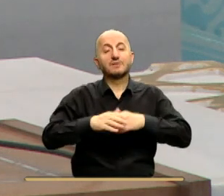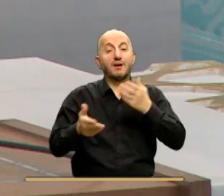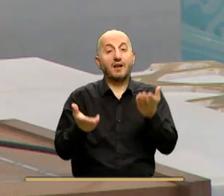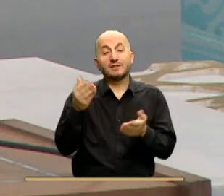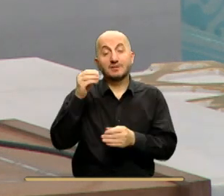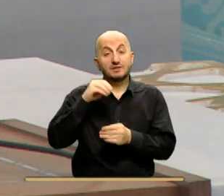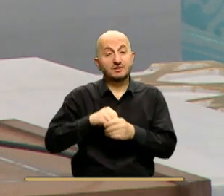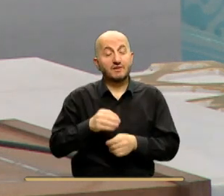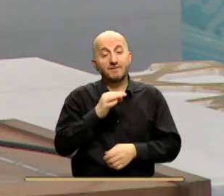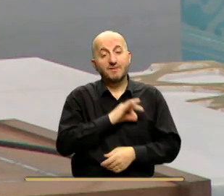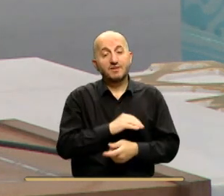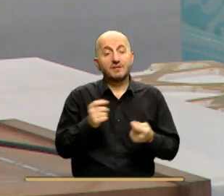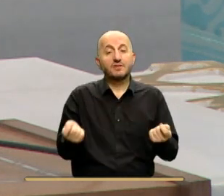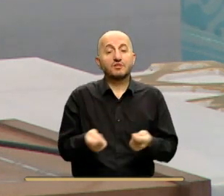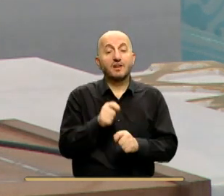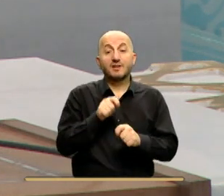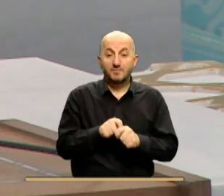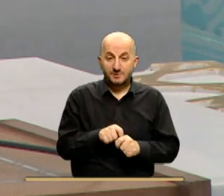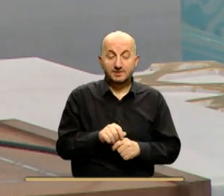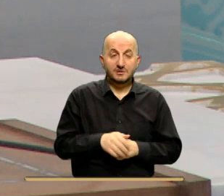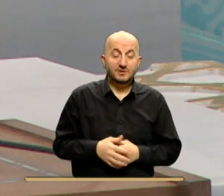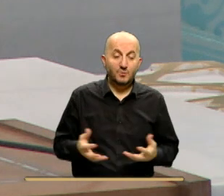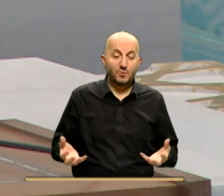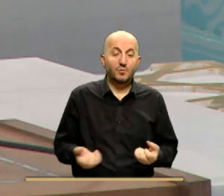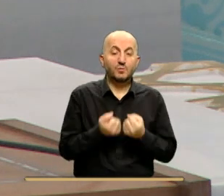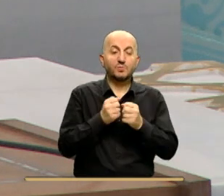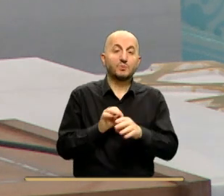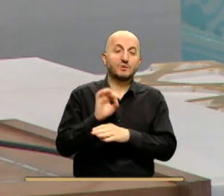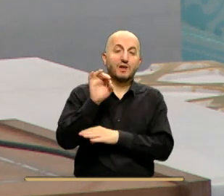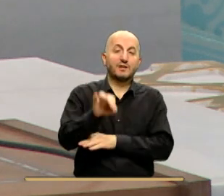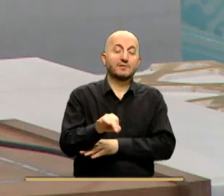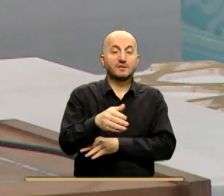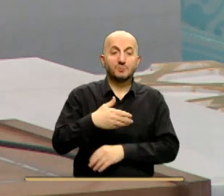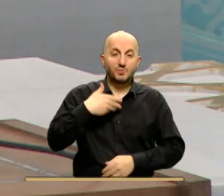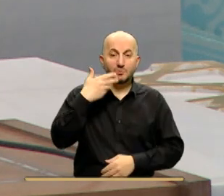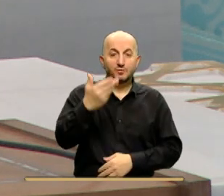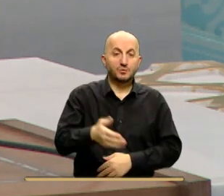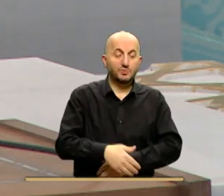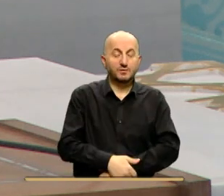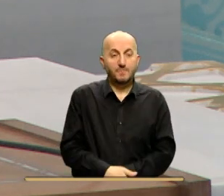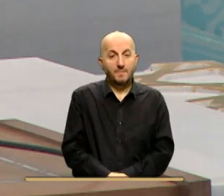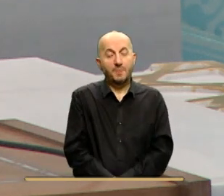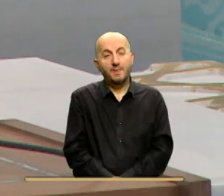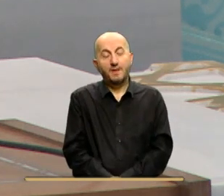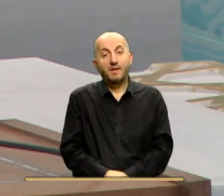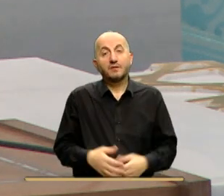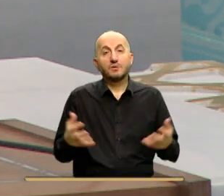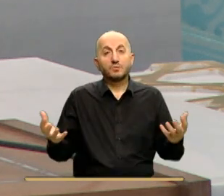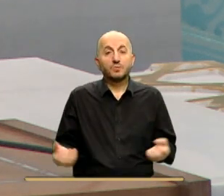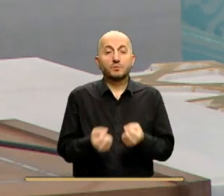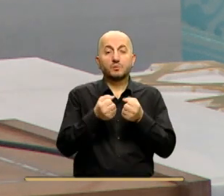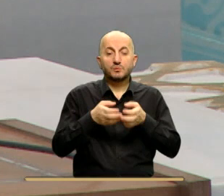için faydalı işler yapın ki kurtuluşa eresiniz buyurmuştur. Kurtuluşun